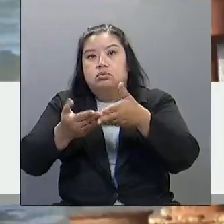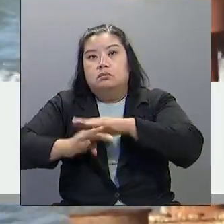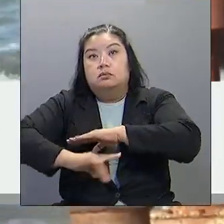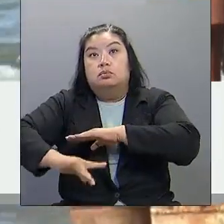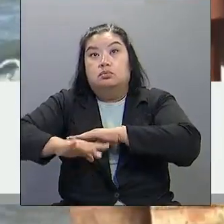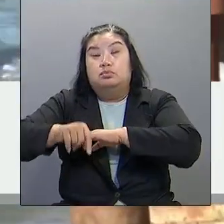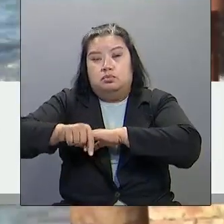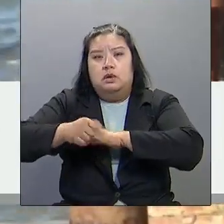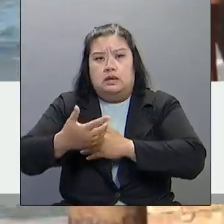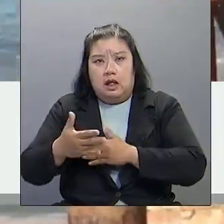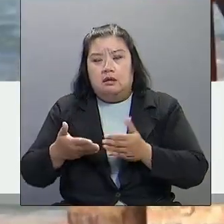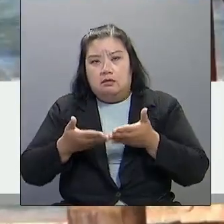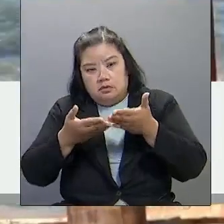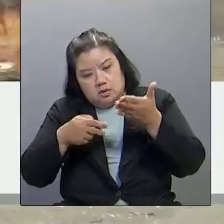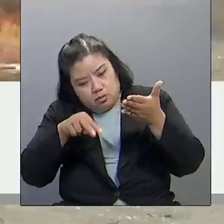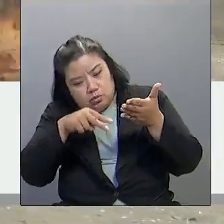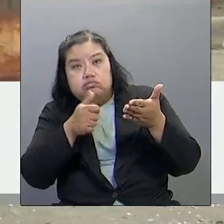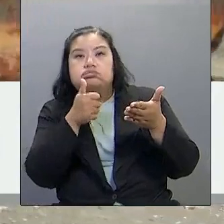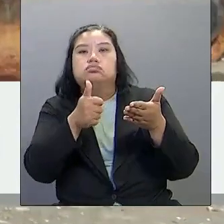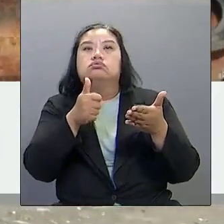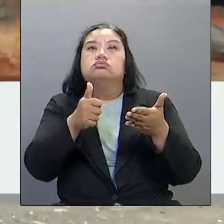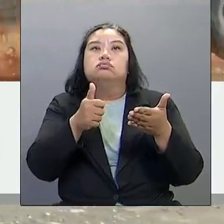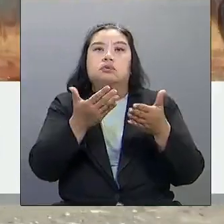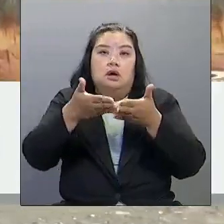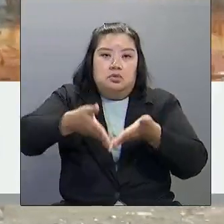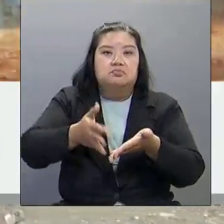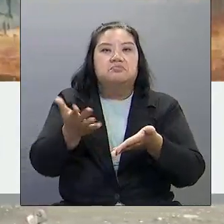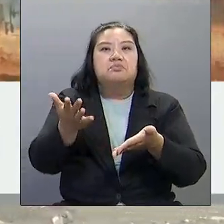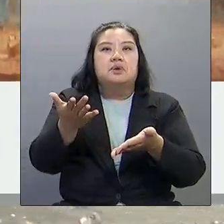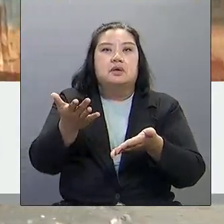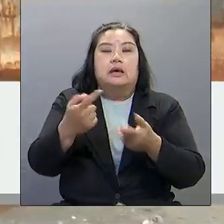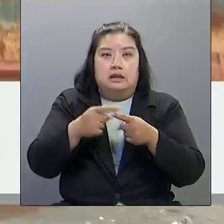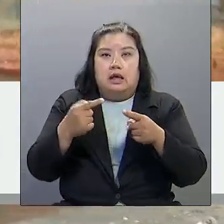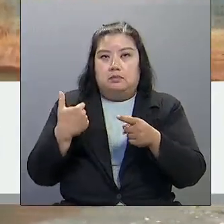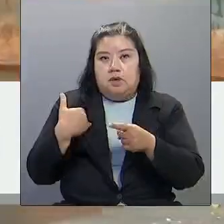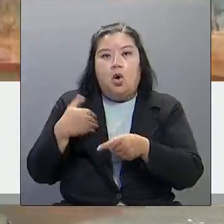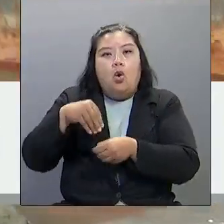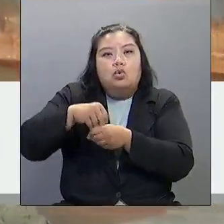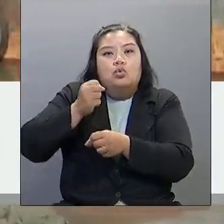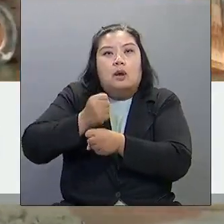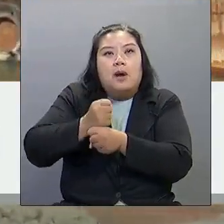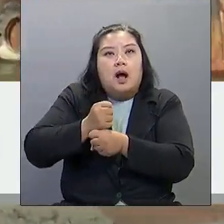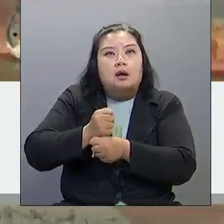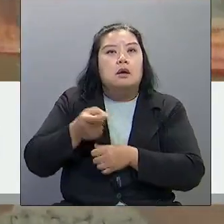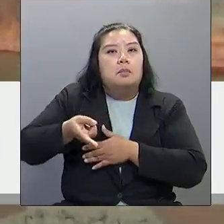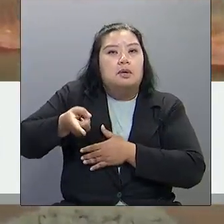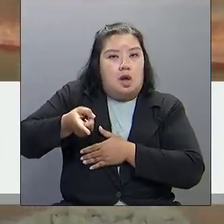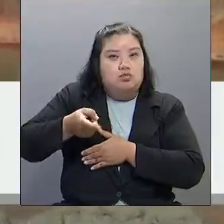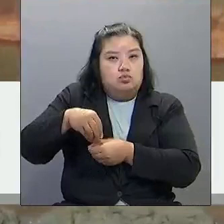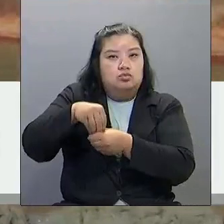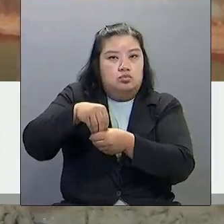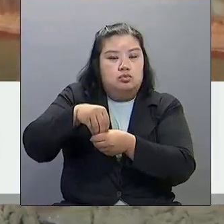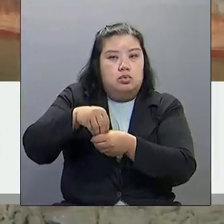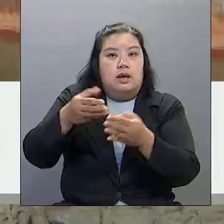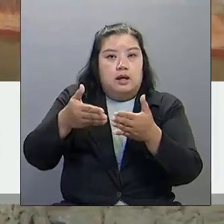าดตัวเรือยังอยู่ในสภาพดีค่ะตั้งตรงไม่เอียงและยังมีลูกเรือประจำอยู่บนเรือตลอดเวลาขณะนี้บริเวณท้